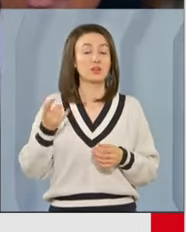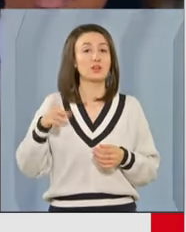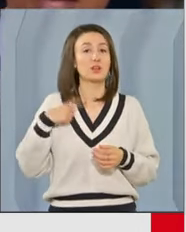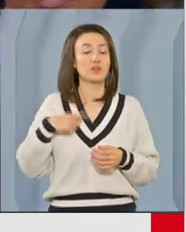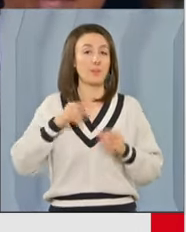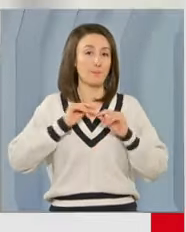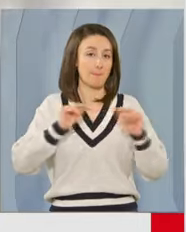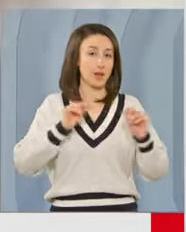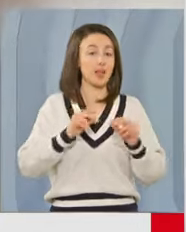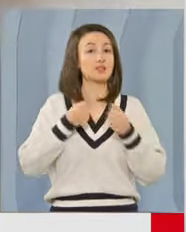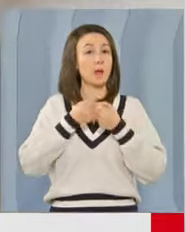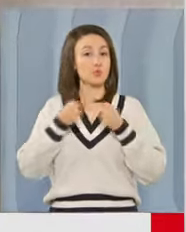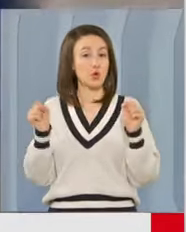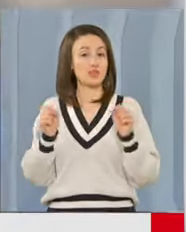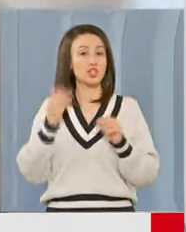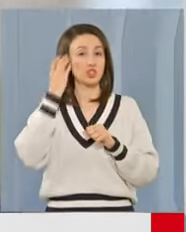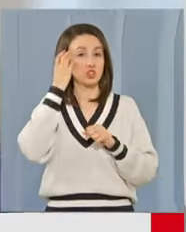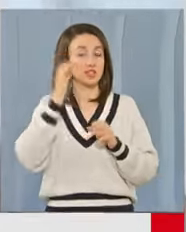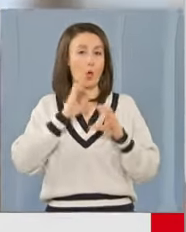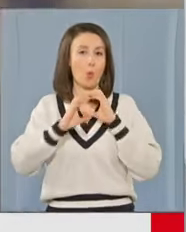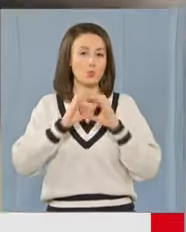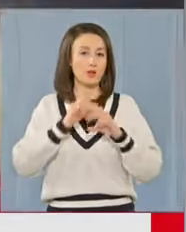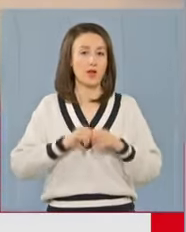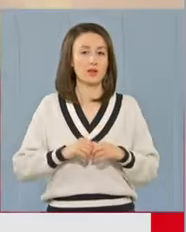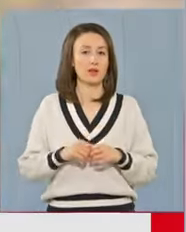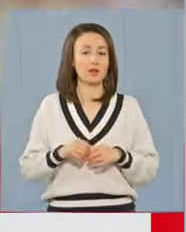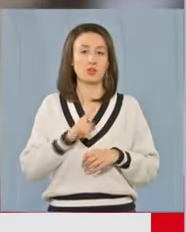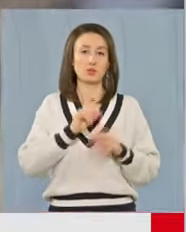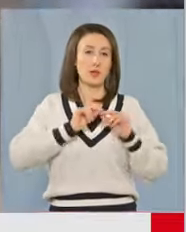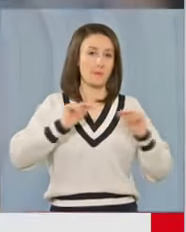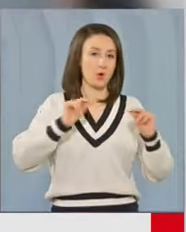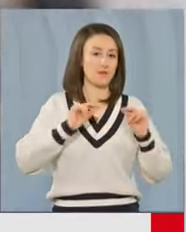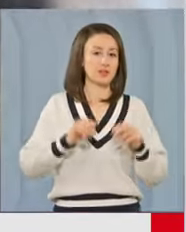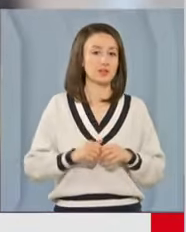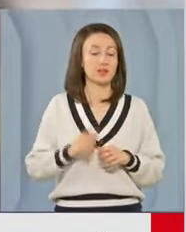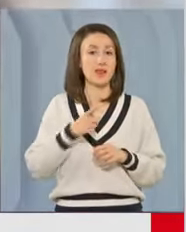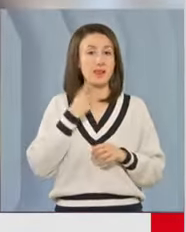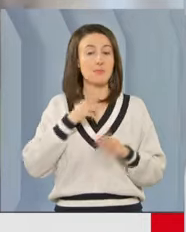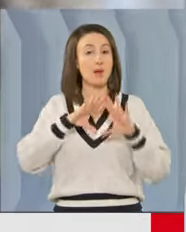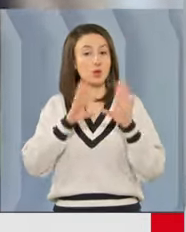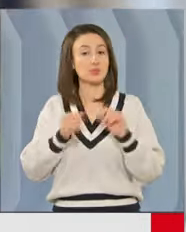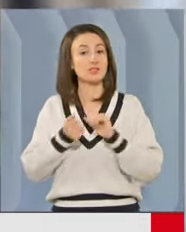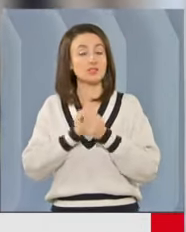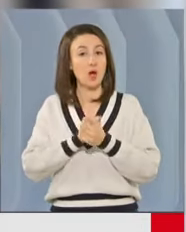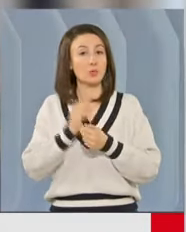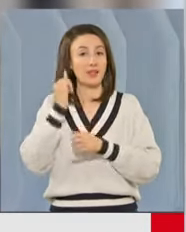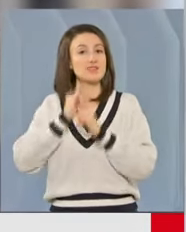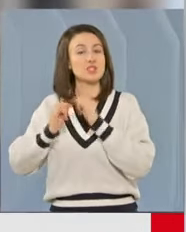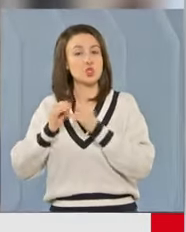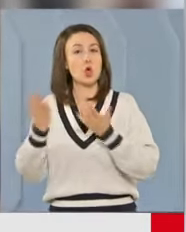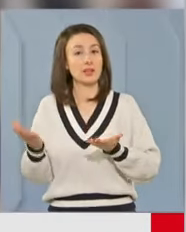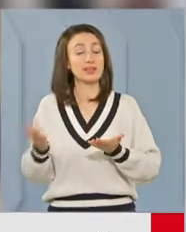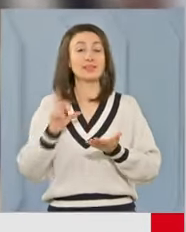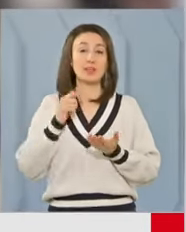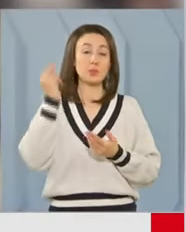fie predată de absolvenți de Științele comunicării nu de profesori de limbă română sau de istorie